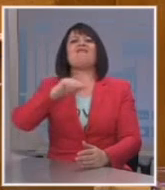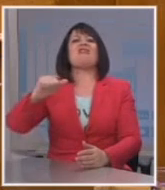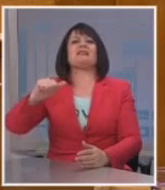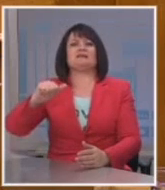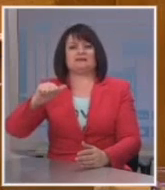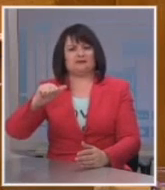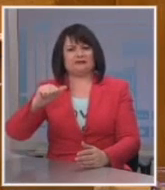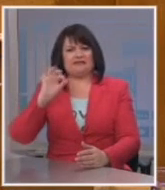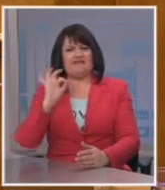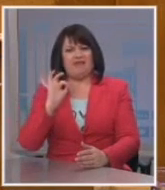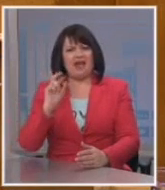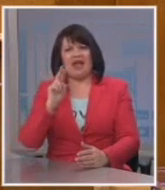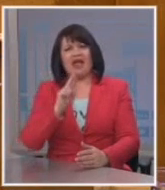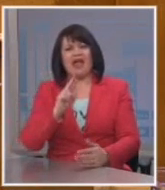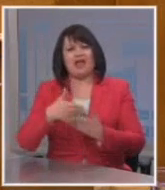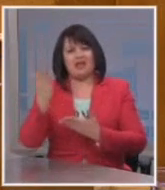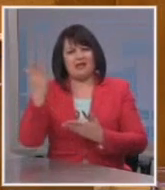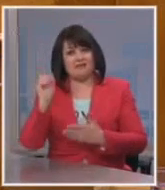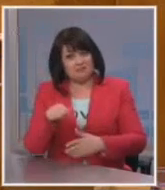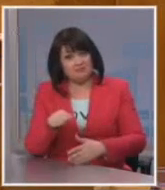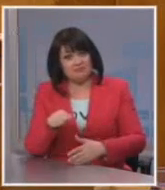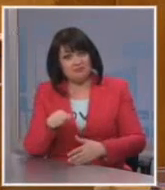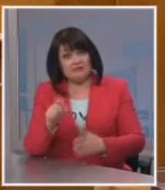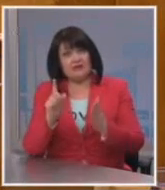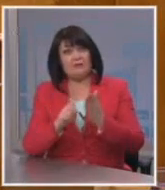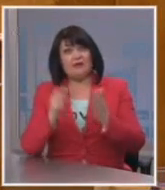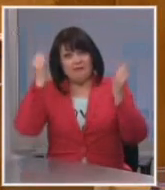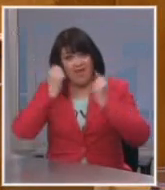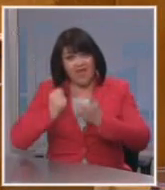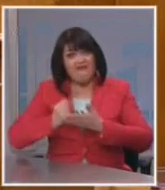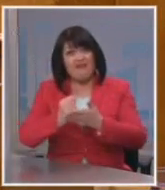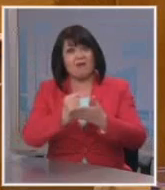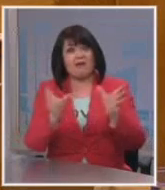στη Real News. Συμφωνείτε με την κυρία Ξαφά ότι πρέπει να καταργηθεί το ΕΦΑΠΑΞ?